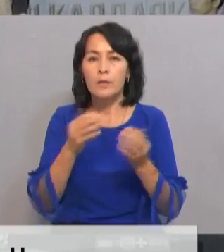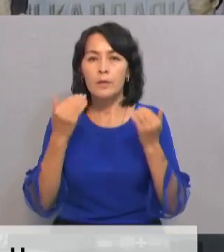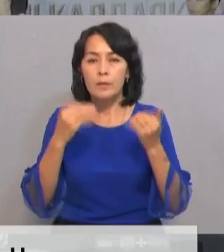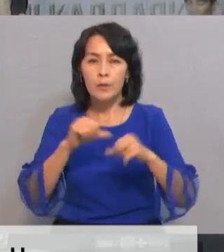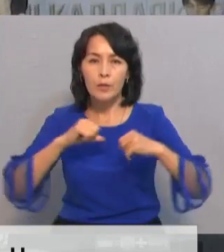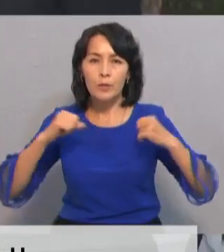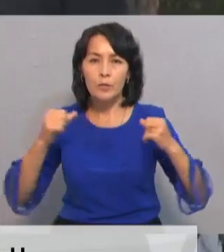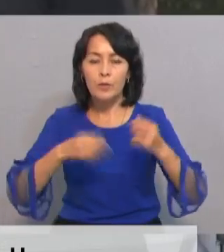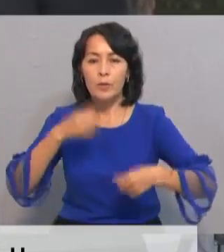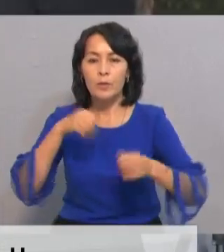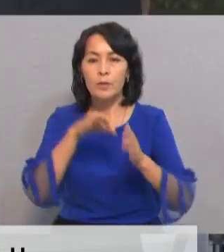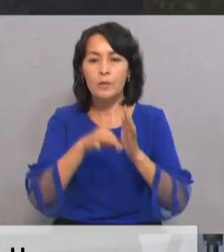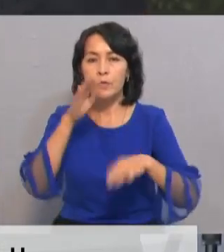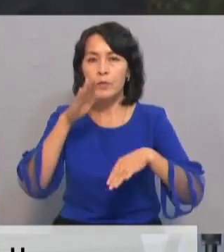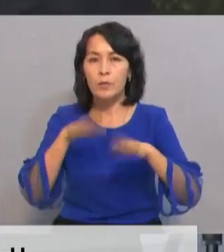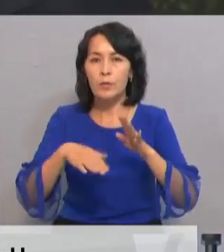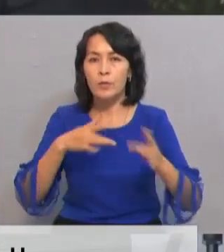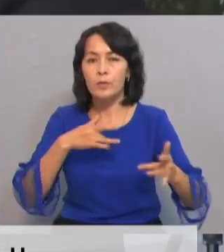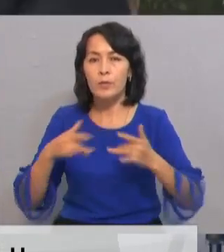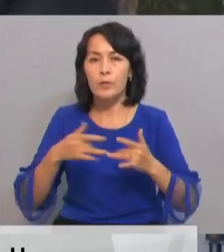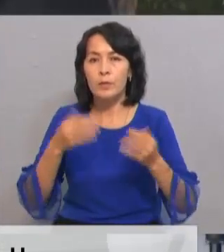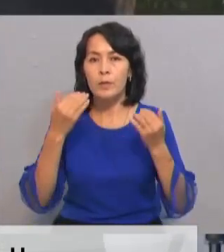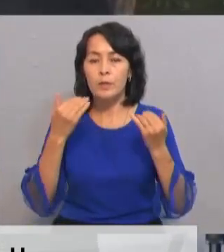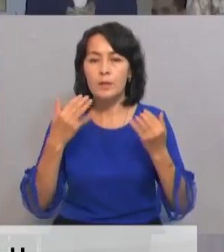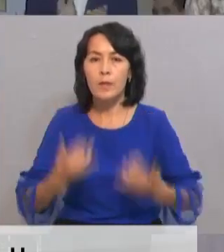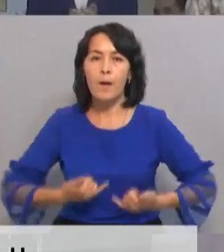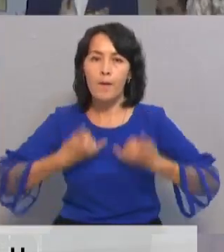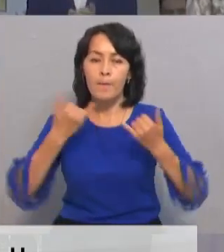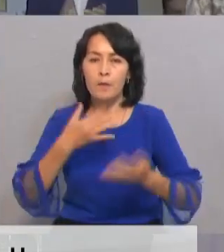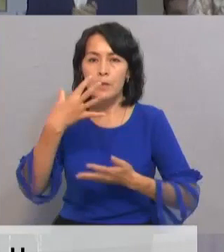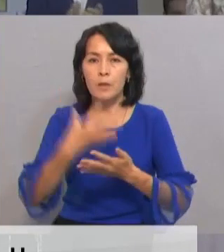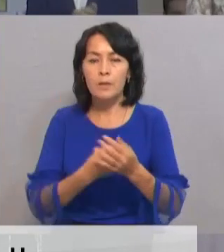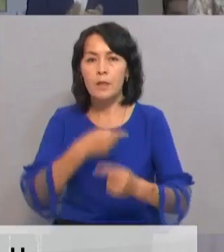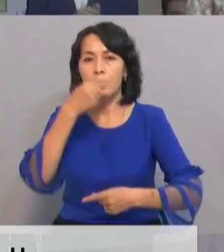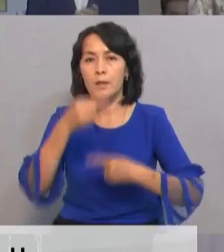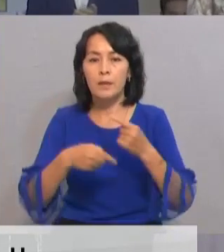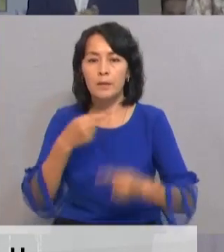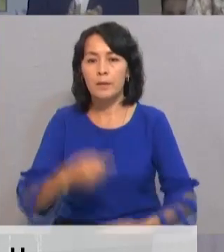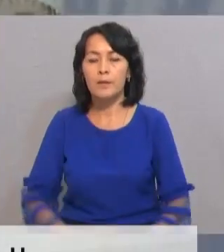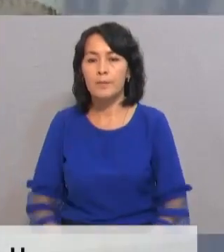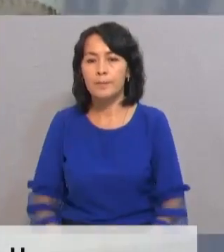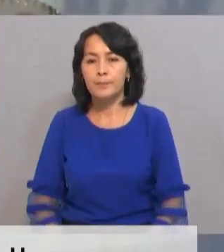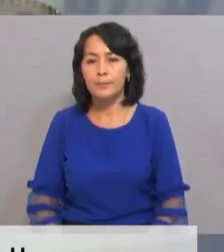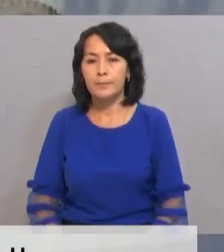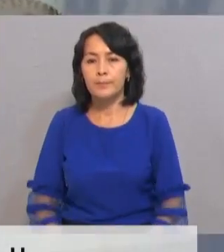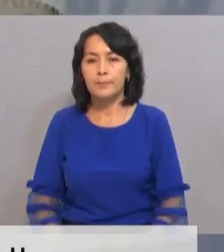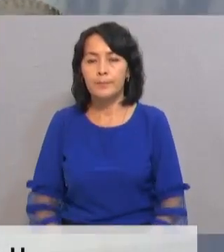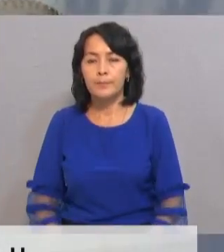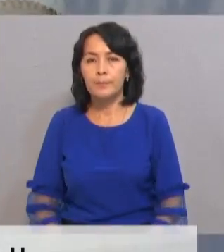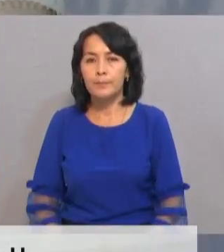жюри конкурса выбрали самых талантливых из них и пожелали им успеха в дальнейших достижениях.